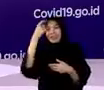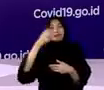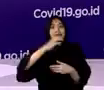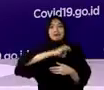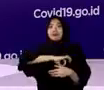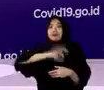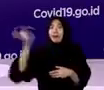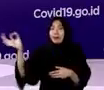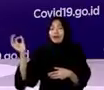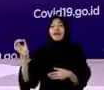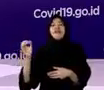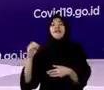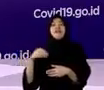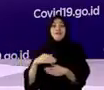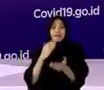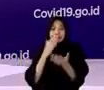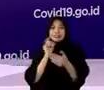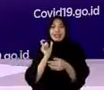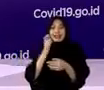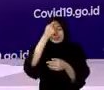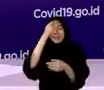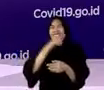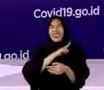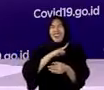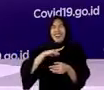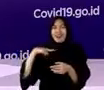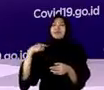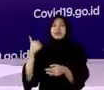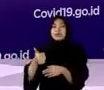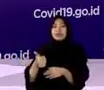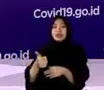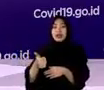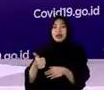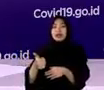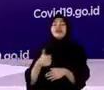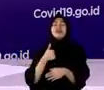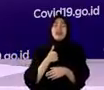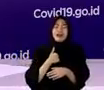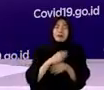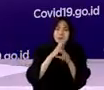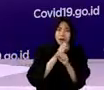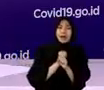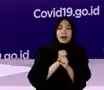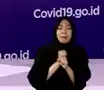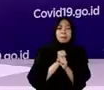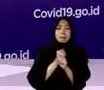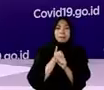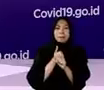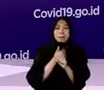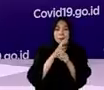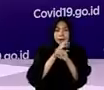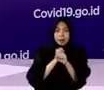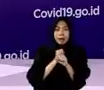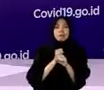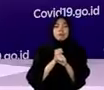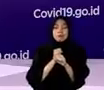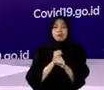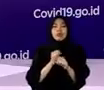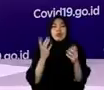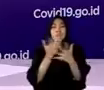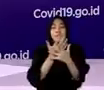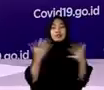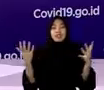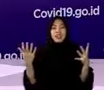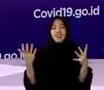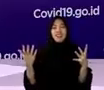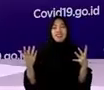komorbid apapun. Dengan adanya hasil penelitian ini, saya juga sangat berharap beberapa bagian dari masyarakat yang